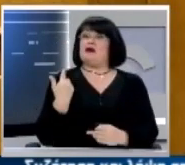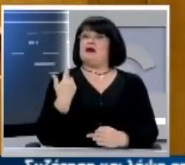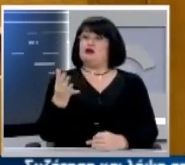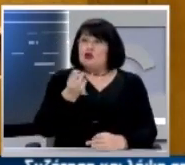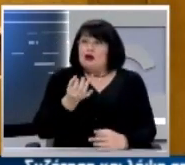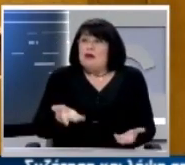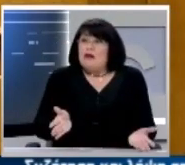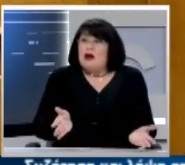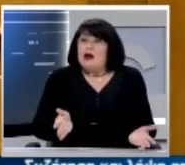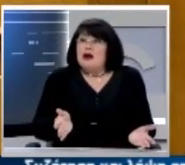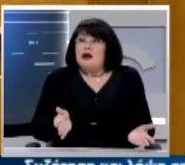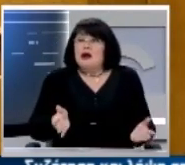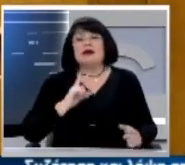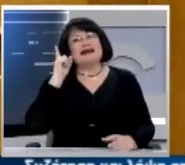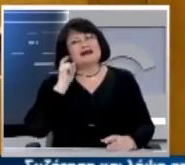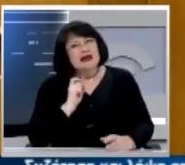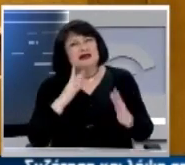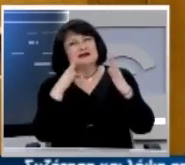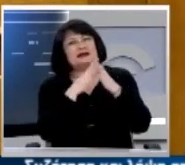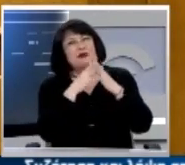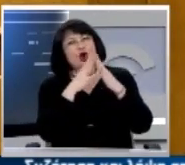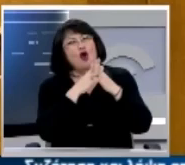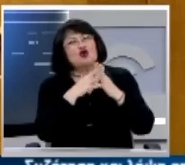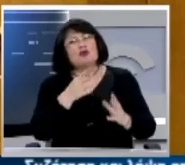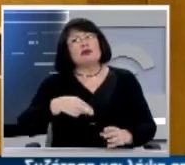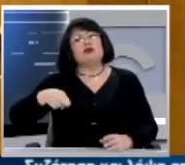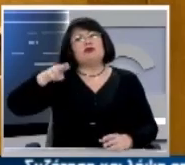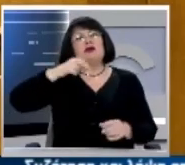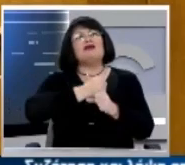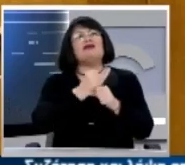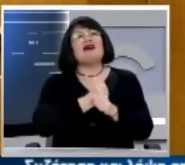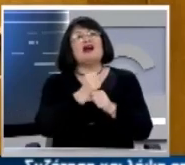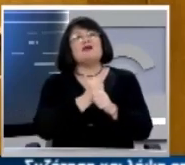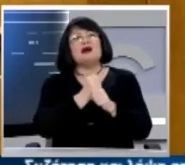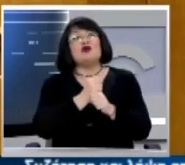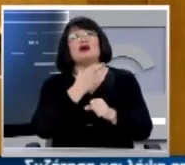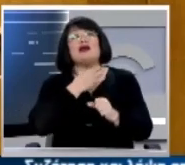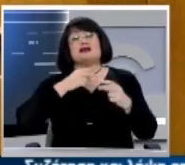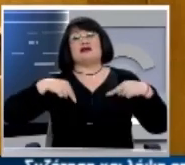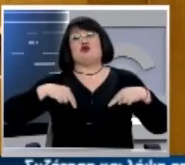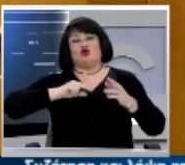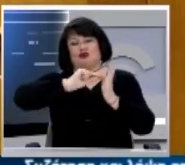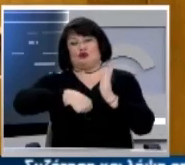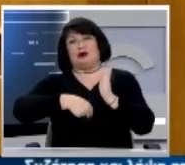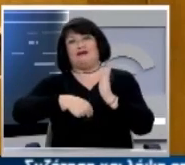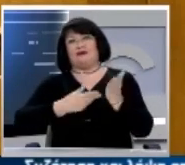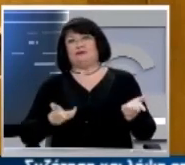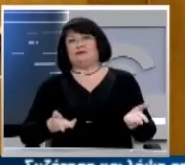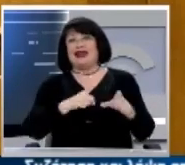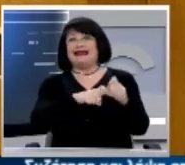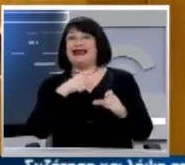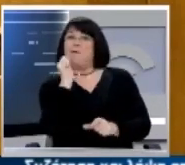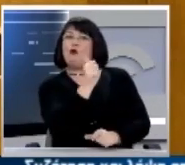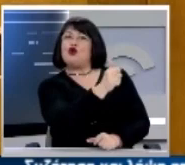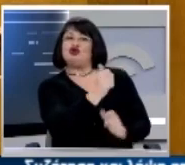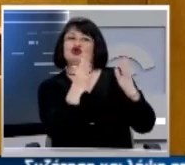του φαρμάκου. Απαιτούνται υπογραφές υπουργών. Απαιτούνται παρεμβάσεις υπουργών. Διότι είναι οι υπουργοί